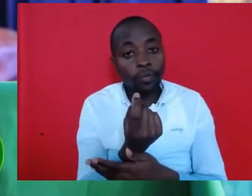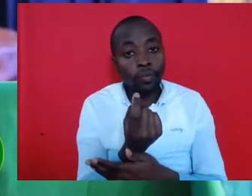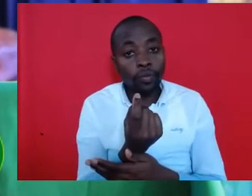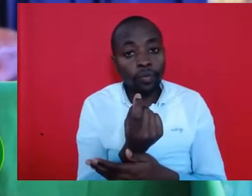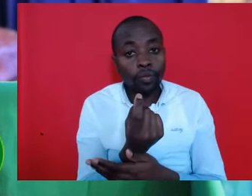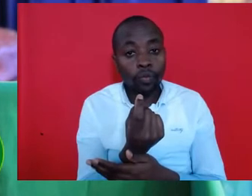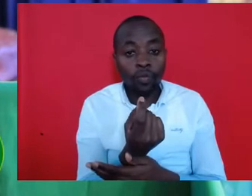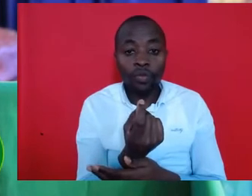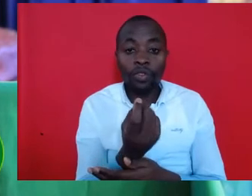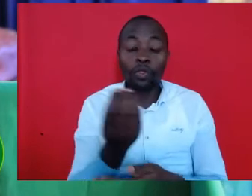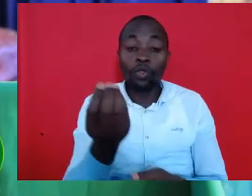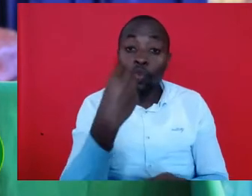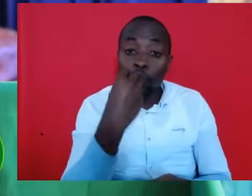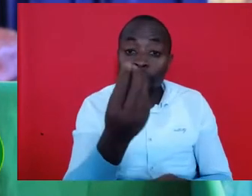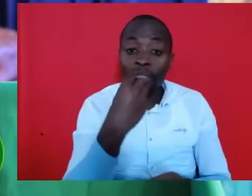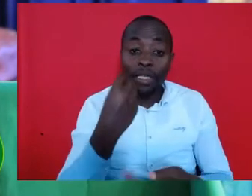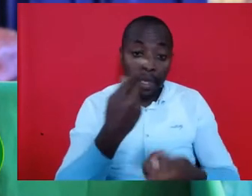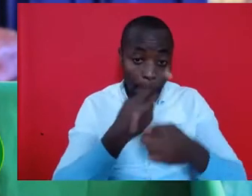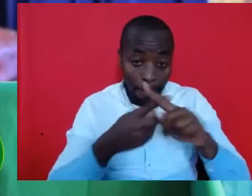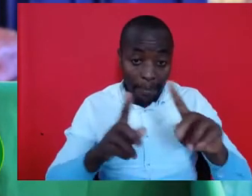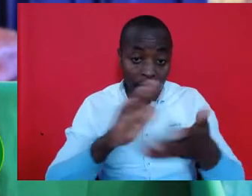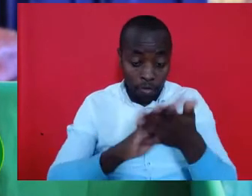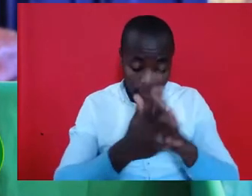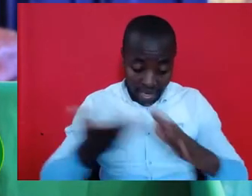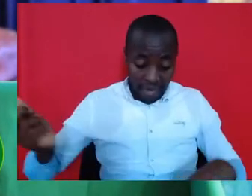Mnakula lakini hamshibi.